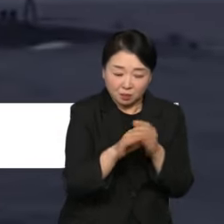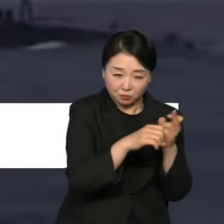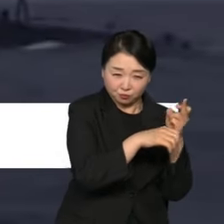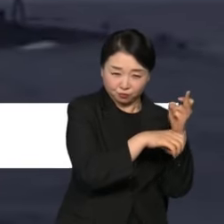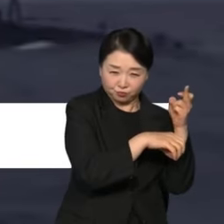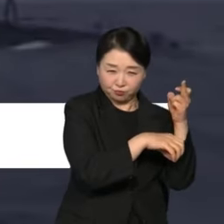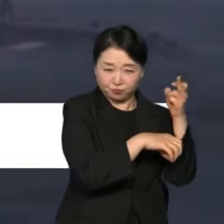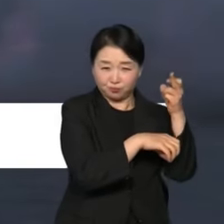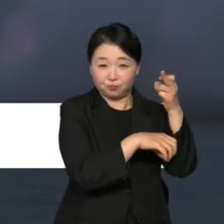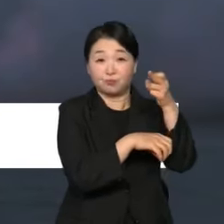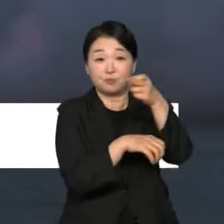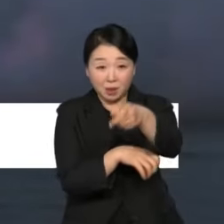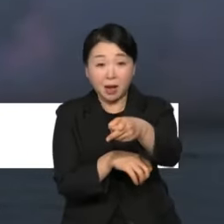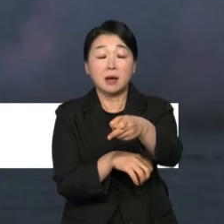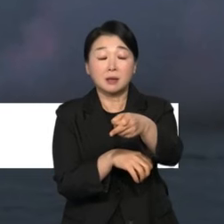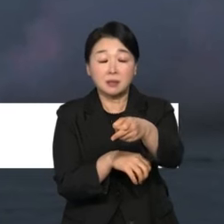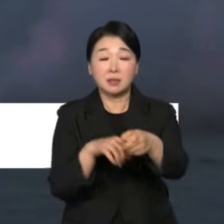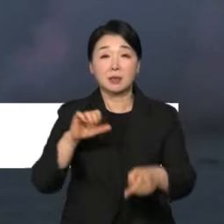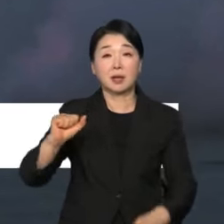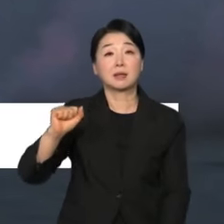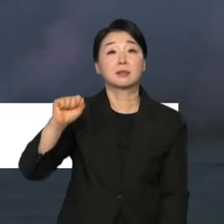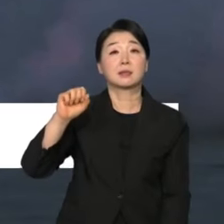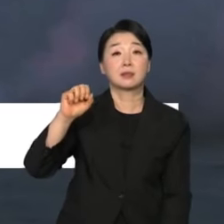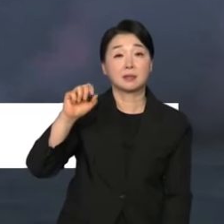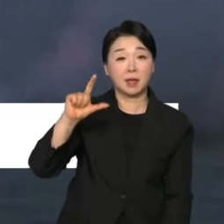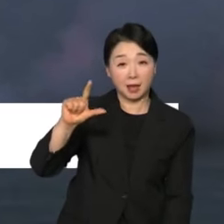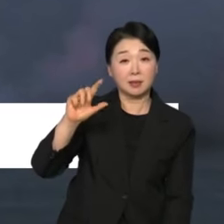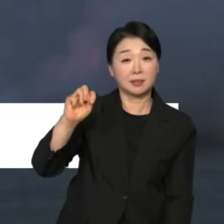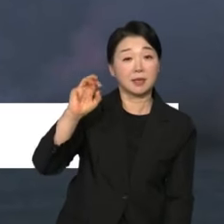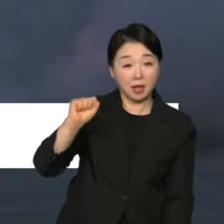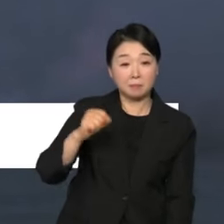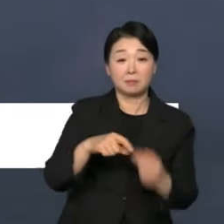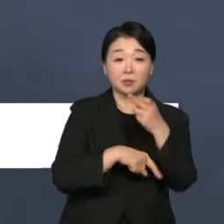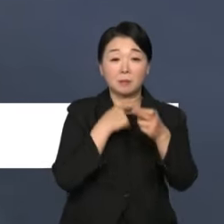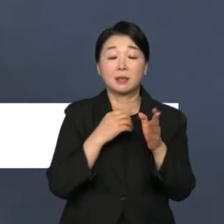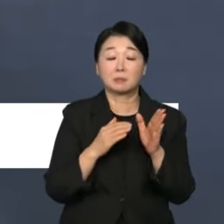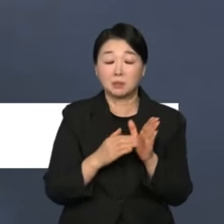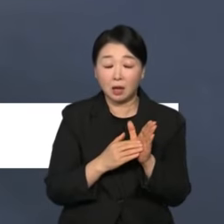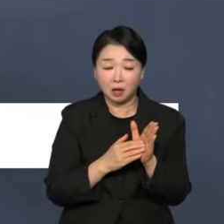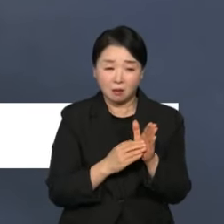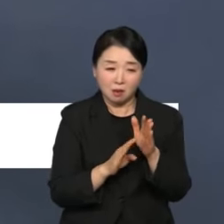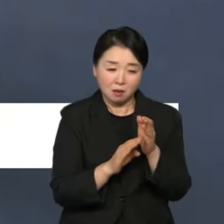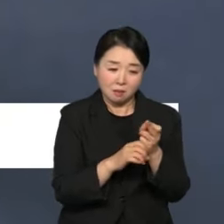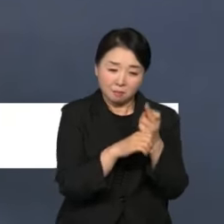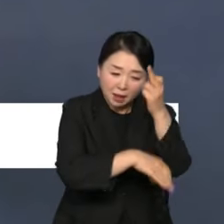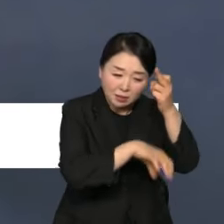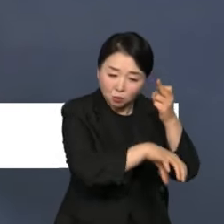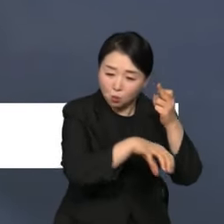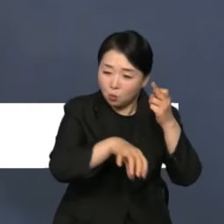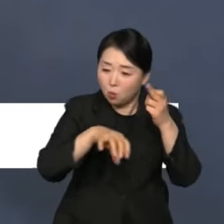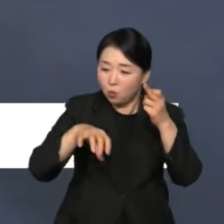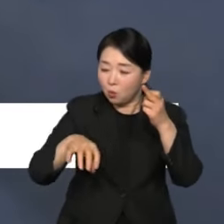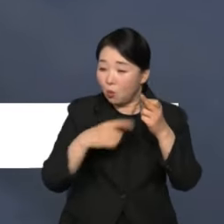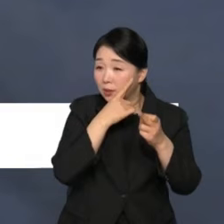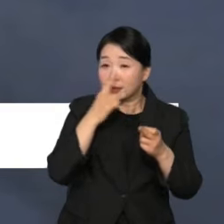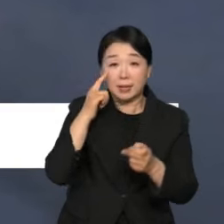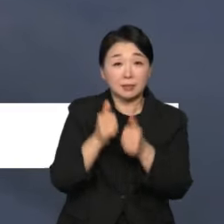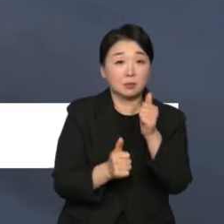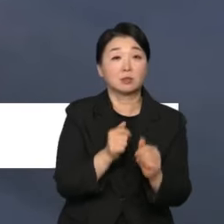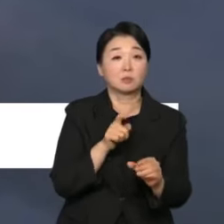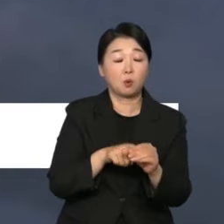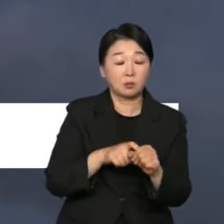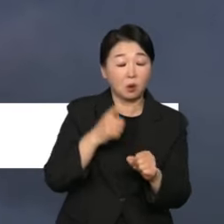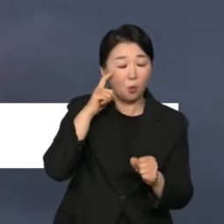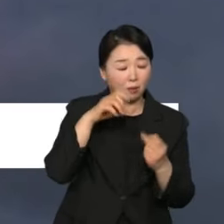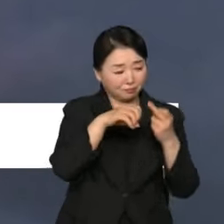미사일 SLCM을 쐈다고 밝힌 바 있습니다. 다양한 발사 플랫폼 확보 차원에서 해상 발사 기술을